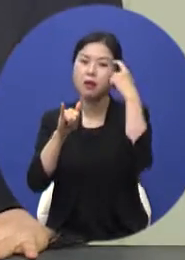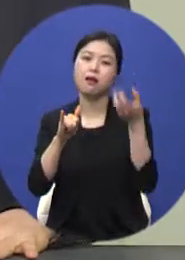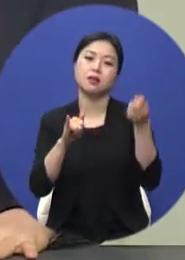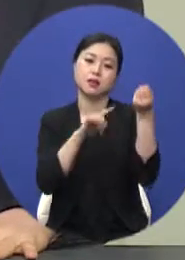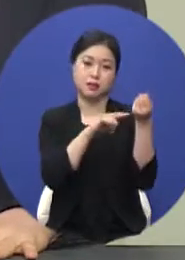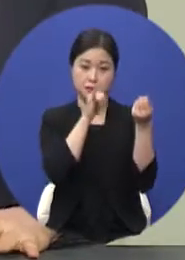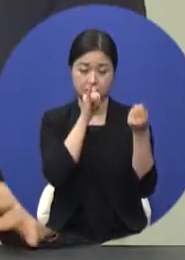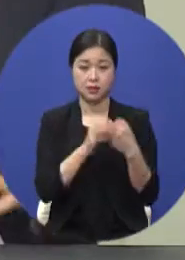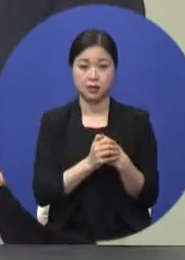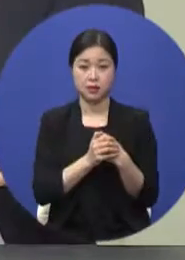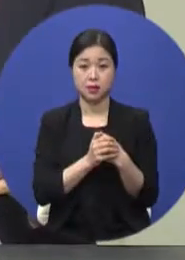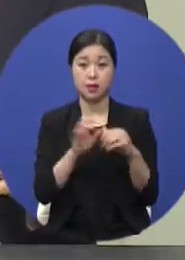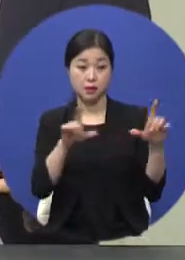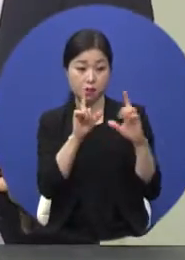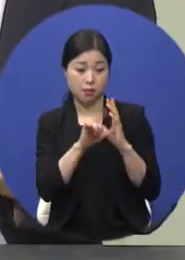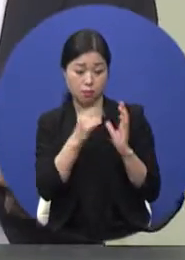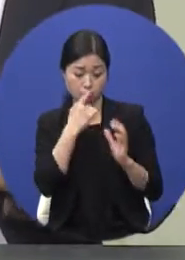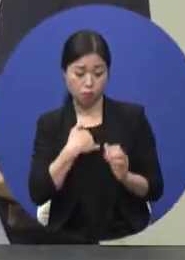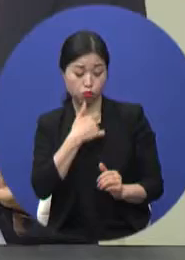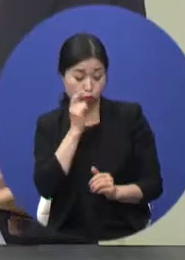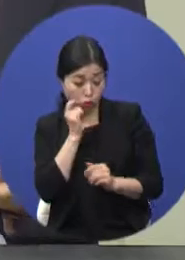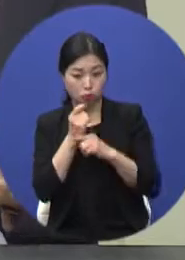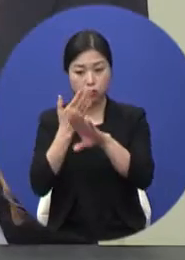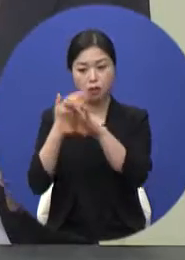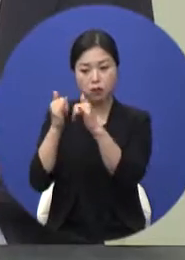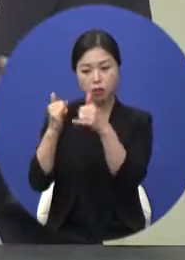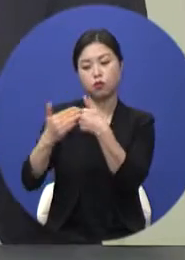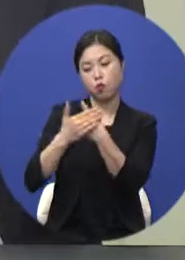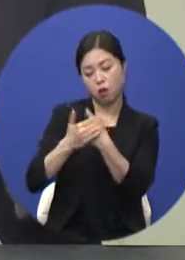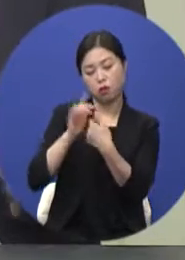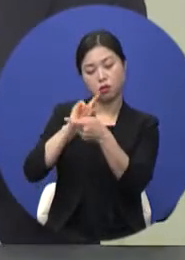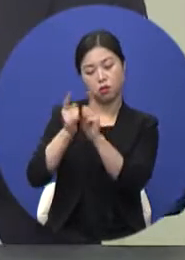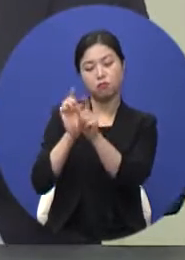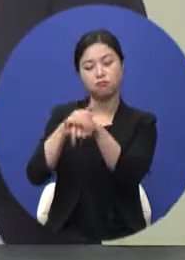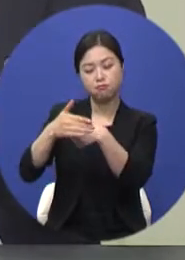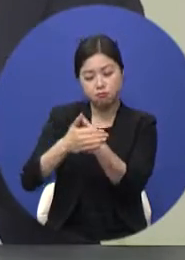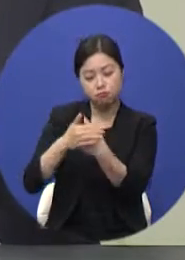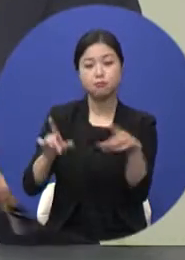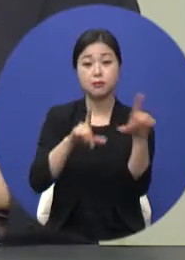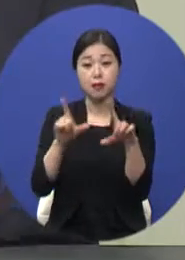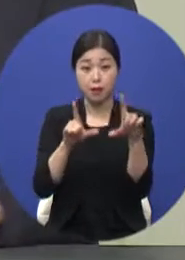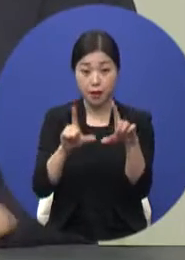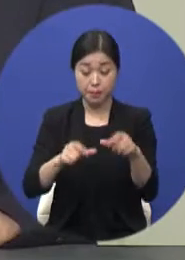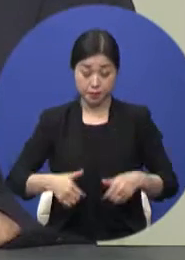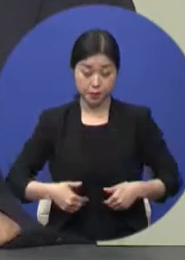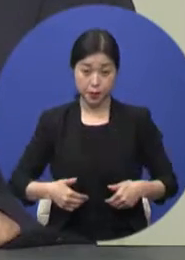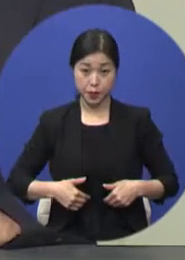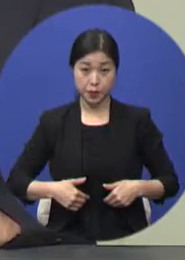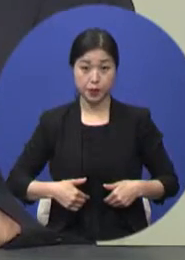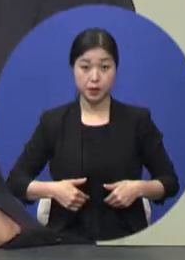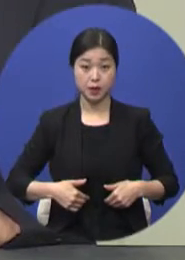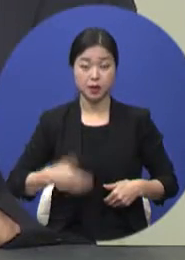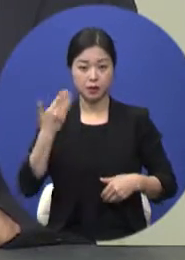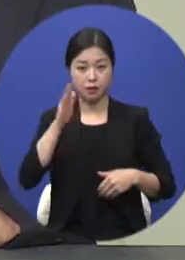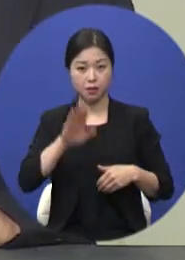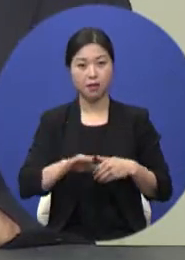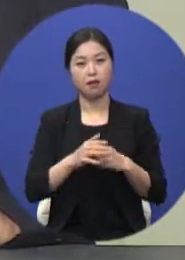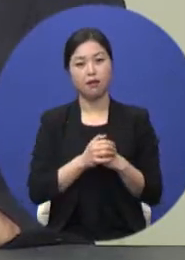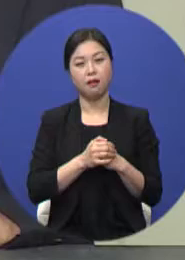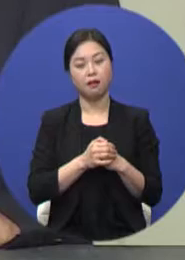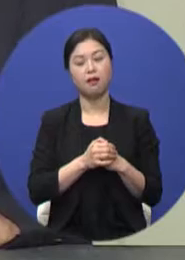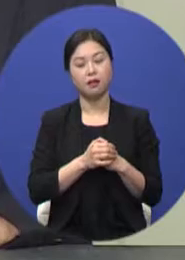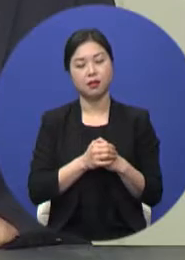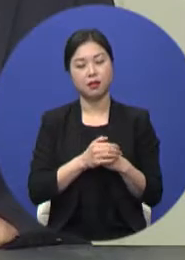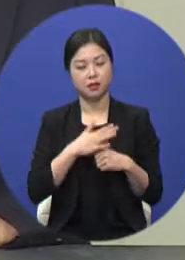사는 건 그런 거 아니잖아요. 네. 나도 부족한 면을 상대방이 채워주고 이렇게 어우러져서 우리라는 개념으로 살아야 되는데 아마 그런 쪽에 주체성이